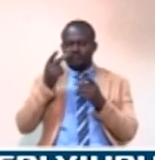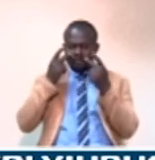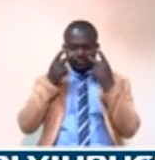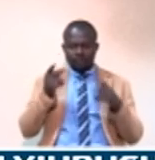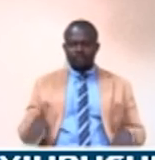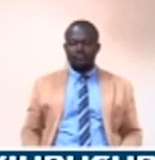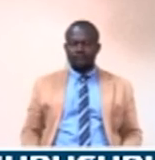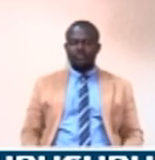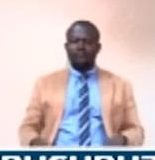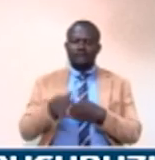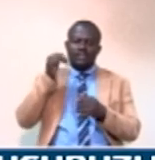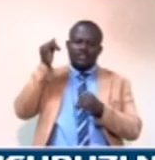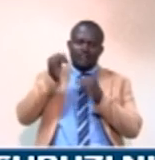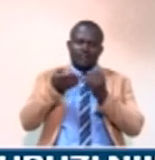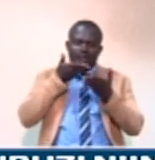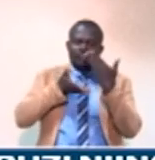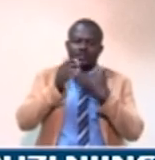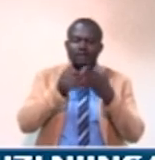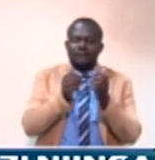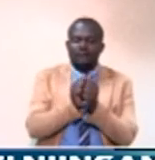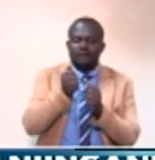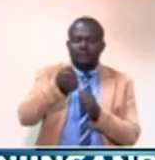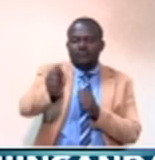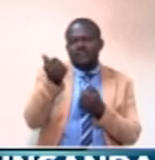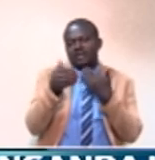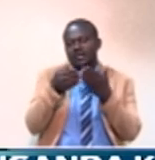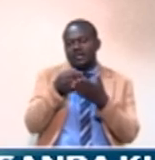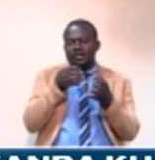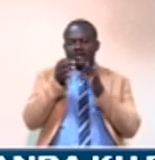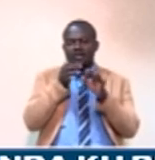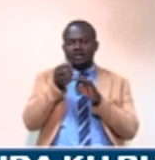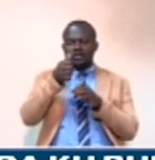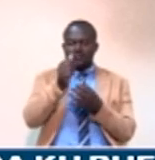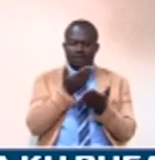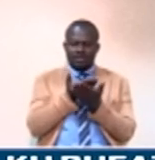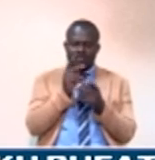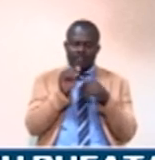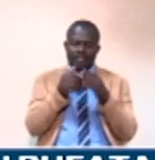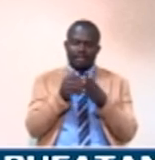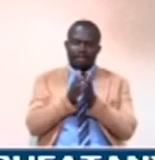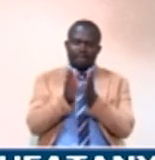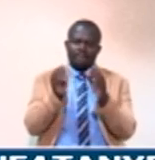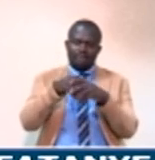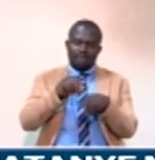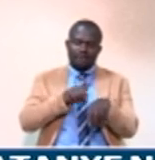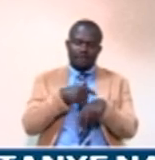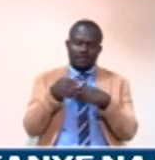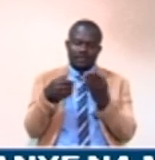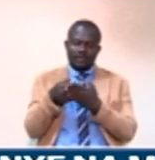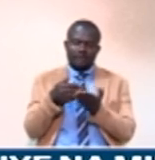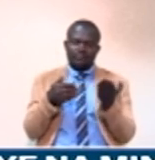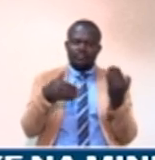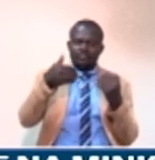Ngira ngo mbere y'uko dusoza iki kiganiro turi kugirana, wenda uraza no kugaruka ku cyo musaba abaturage muri rusange muri ibi bihe iyi mibare irimo